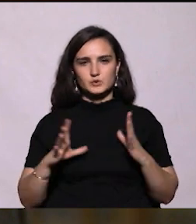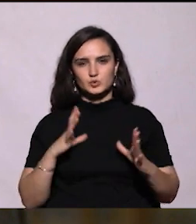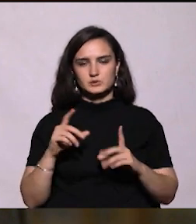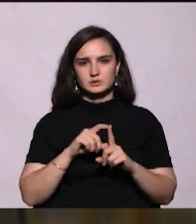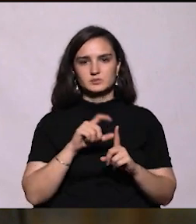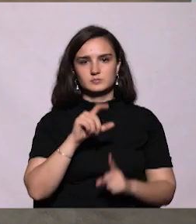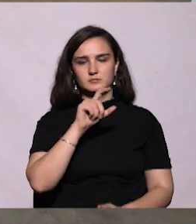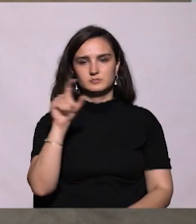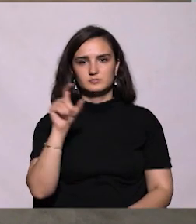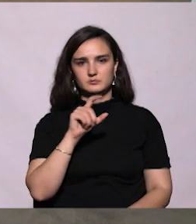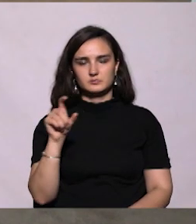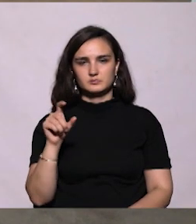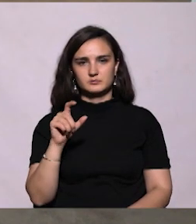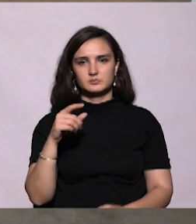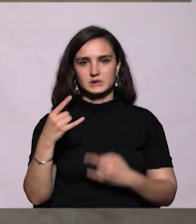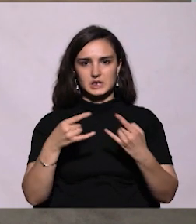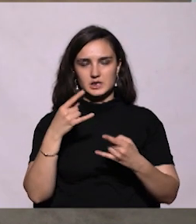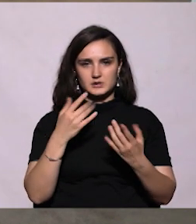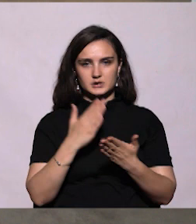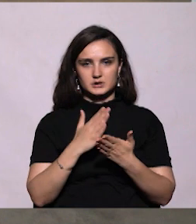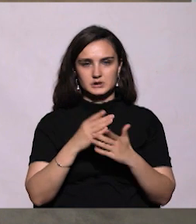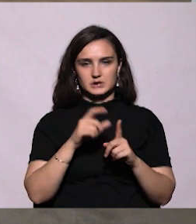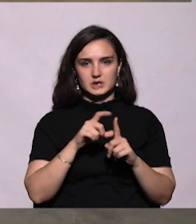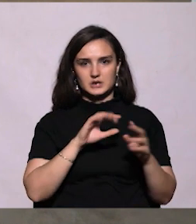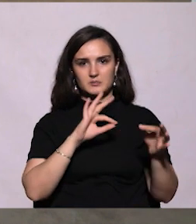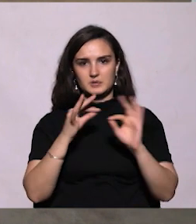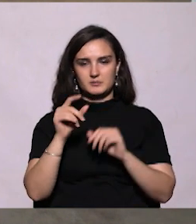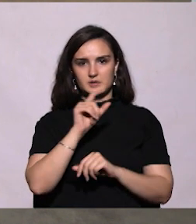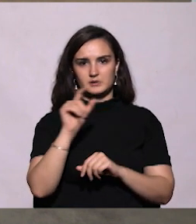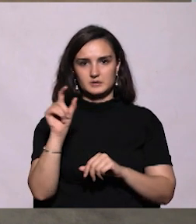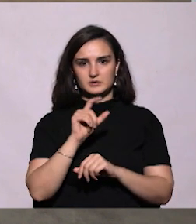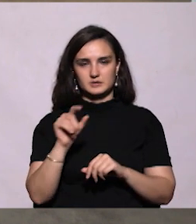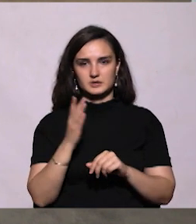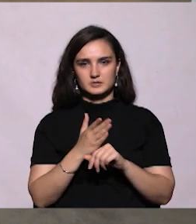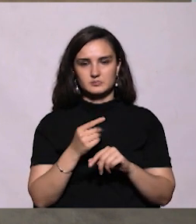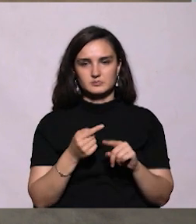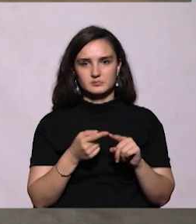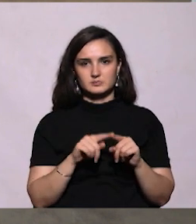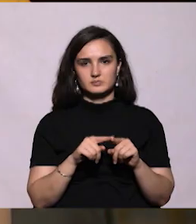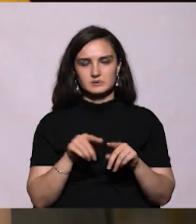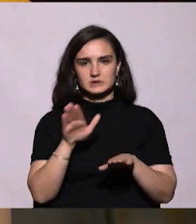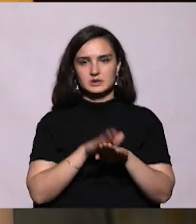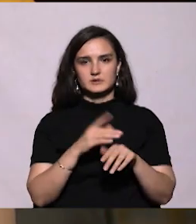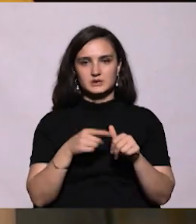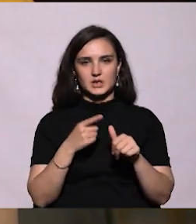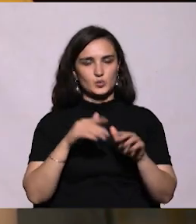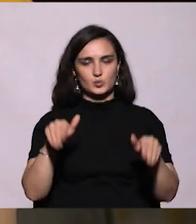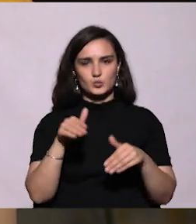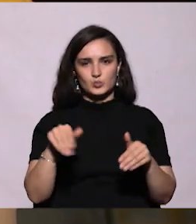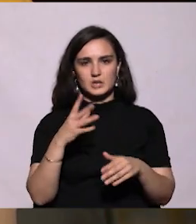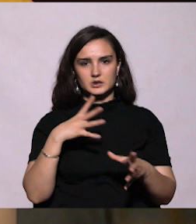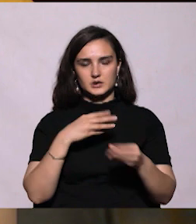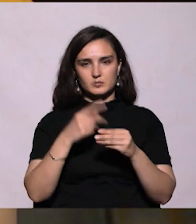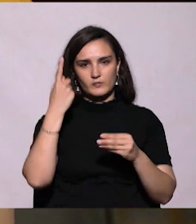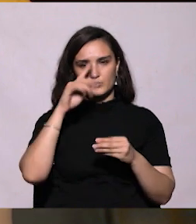ზედსართავ სახელებზე. ეკრანზე მოცემულია წინადადებები, რომლებშიც გამოტოვებულია ზედსართავის სახელები. ერთად